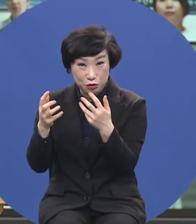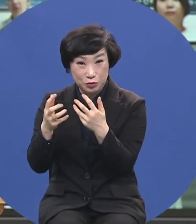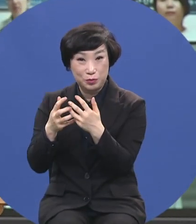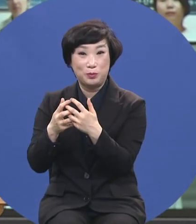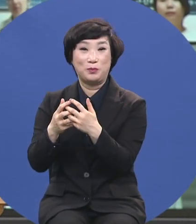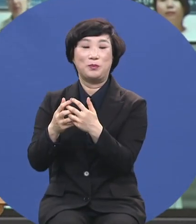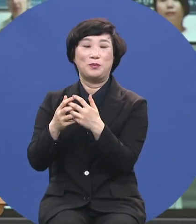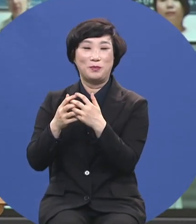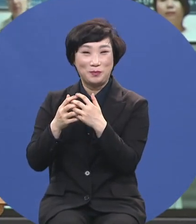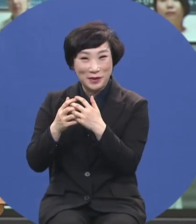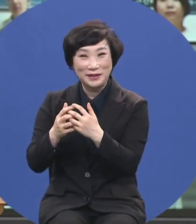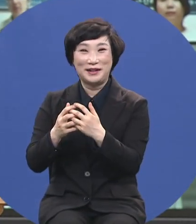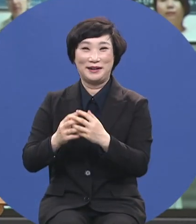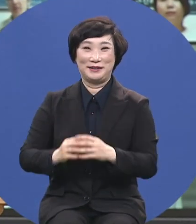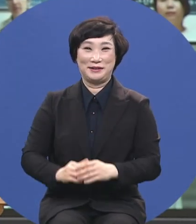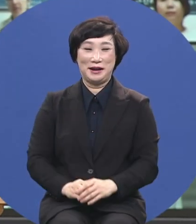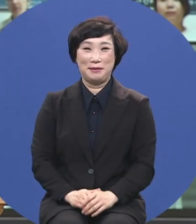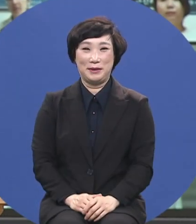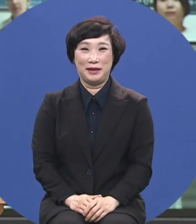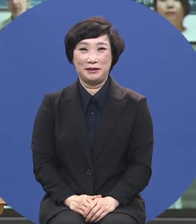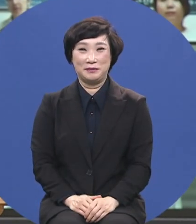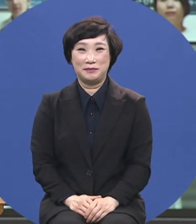진리가 충만하더라.